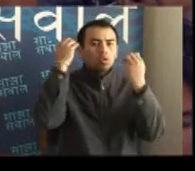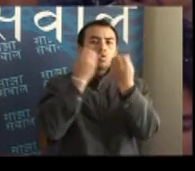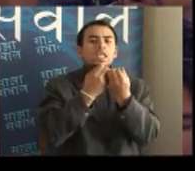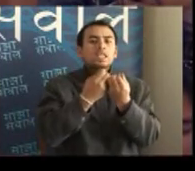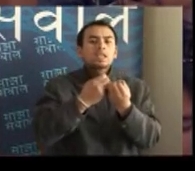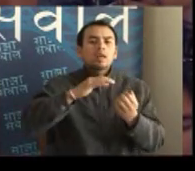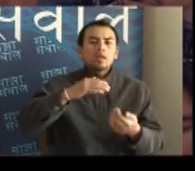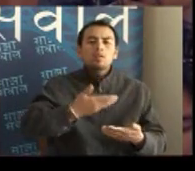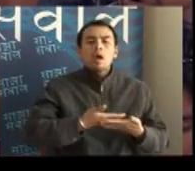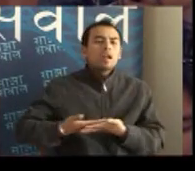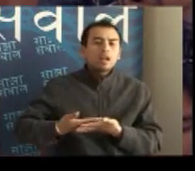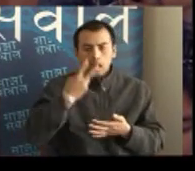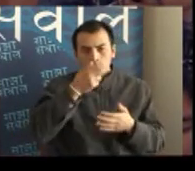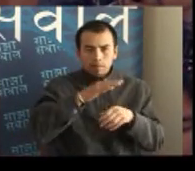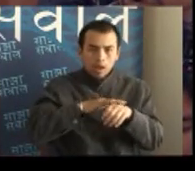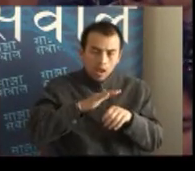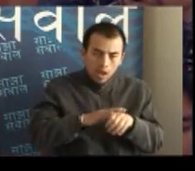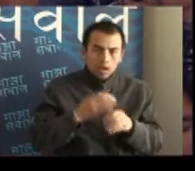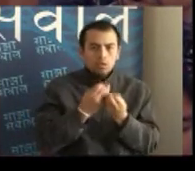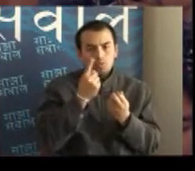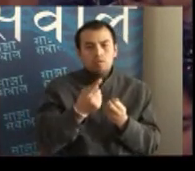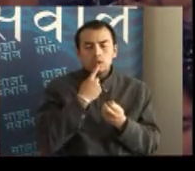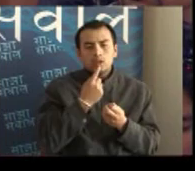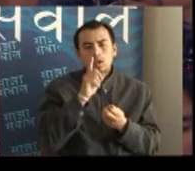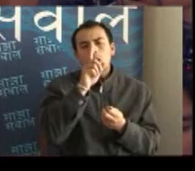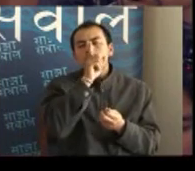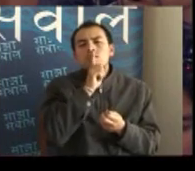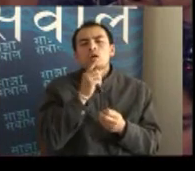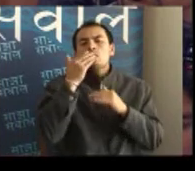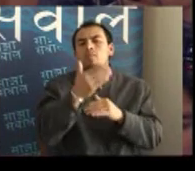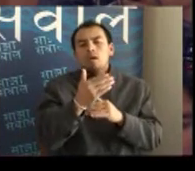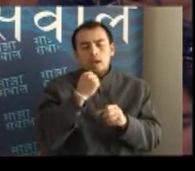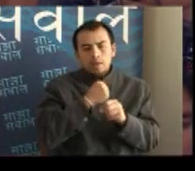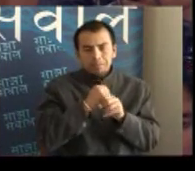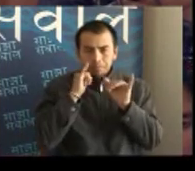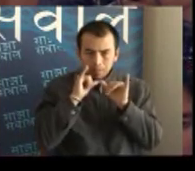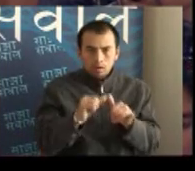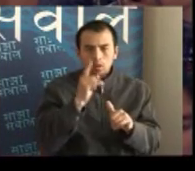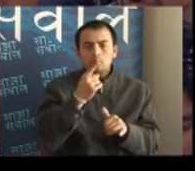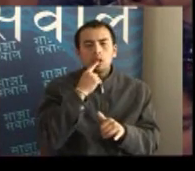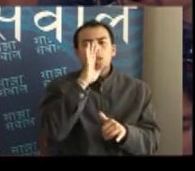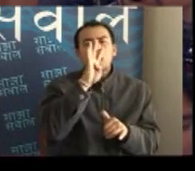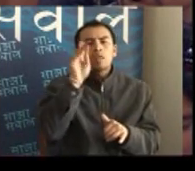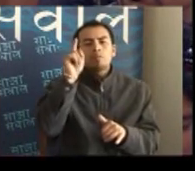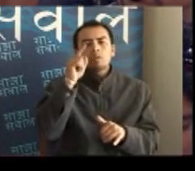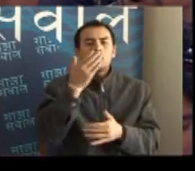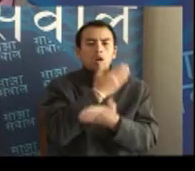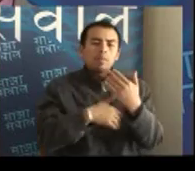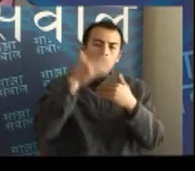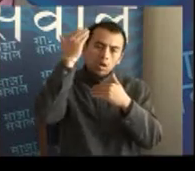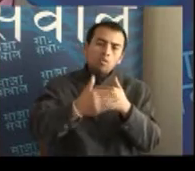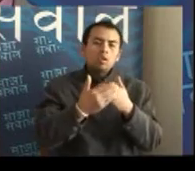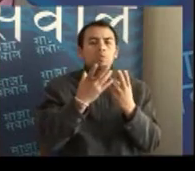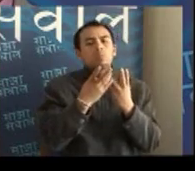त्यो इन्फ्यान्सी शैशवकालमा करिब करिब 1 वर्षको पिरियडमा हामीले काम गर्न सक्यो भने 44% अपाङ्गता रोकथाम गर्न सकिन्छ